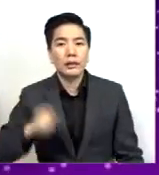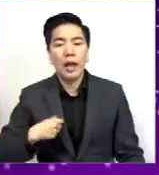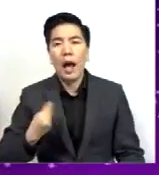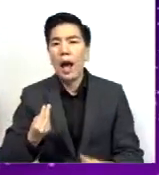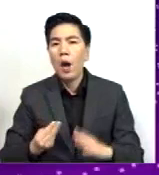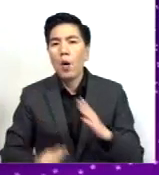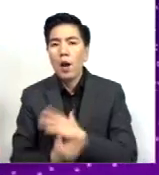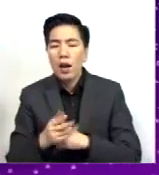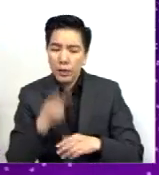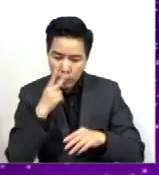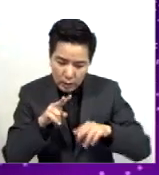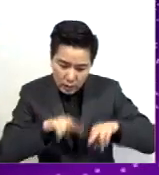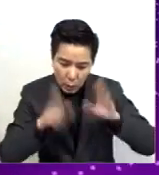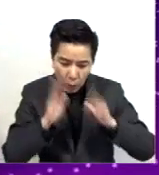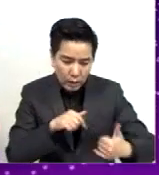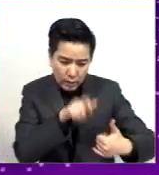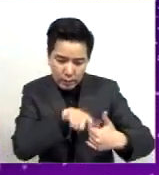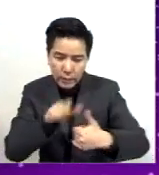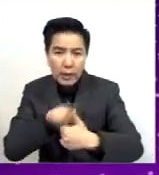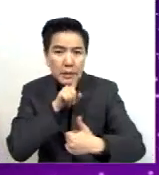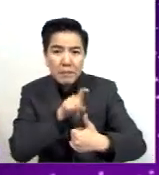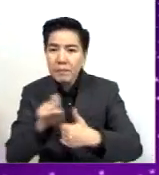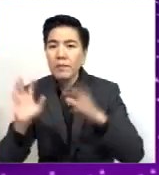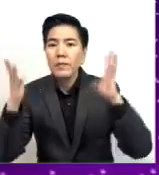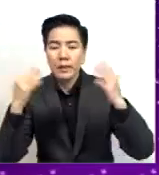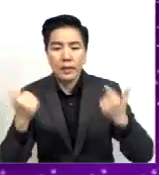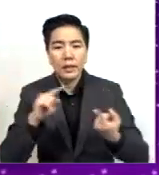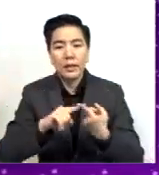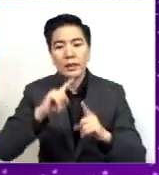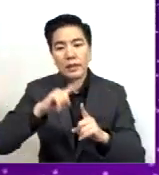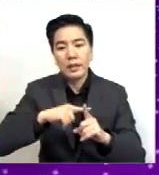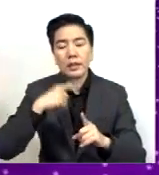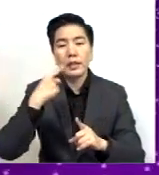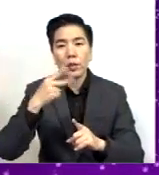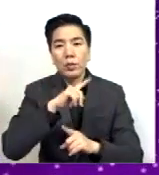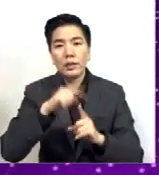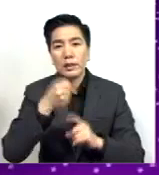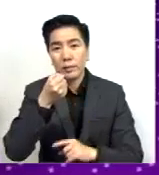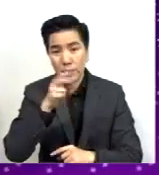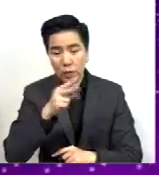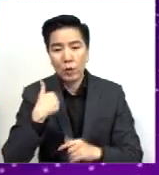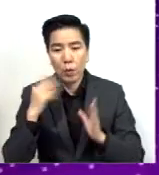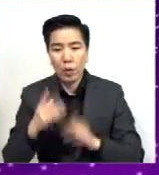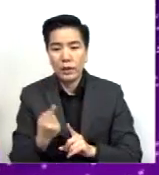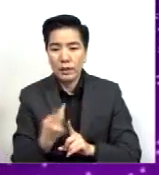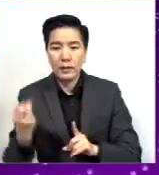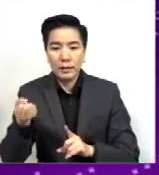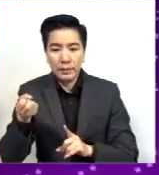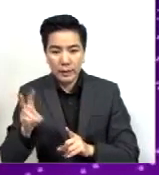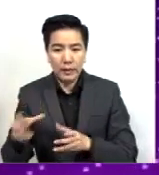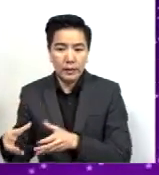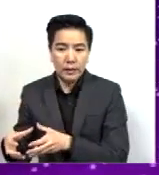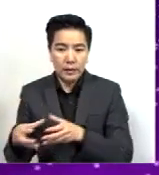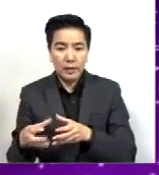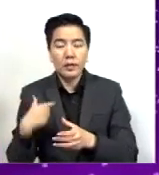ม่เปิดให้มีการไต่สวนพยานบุคคลจากนั้นวันที่12กุมภาพันธ์ค่ะก็ได้ให้พยานบุคคลรวมแล้ว17ปาก